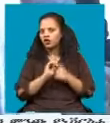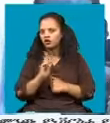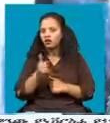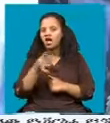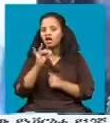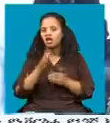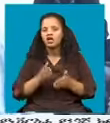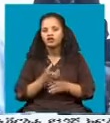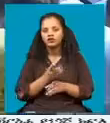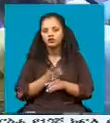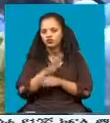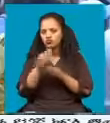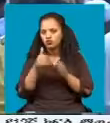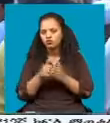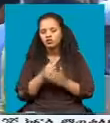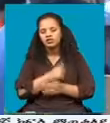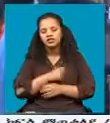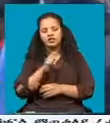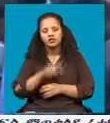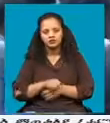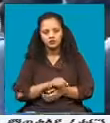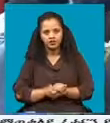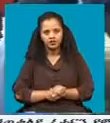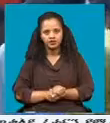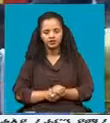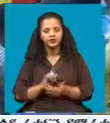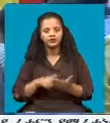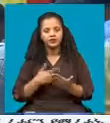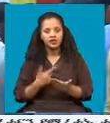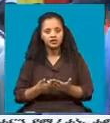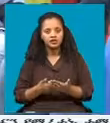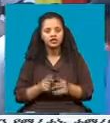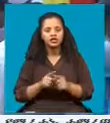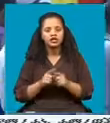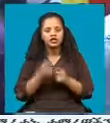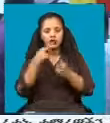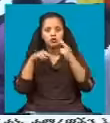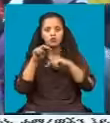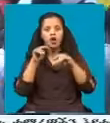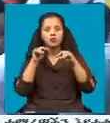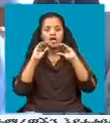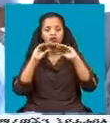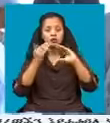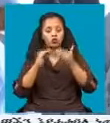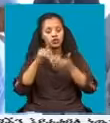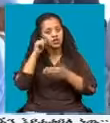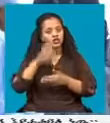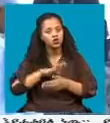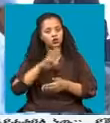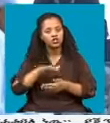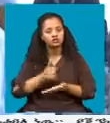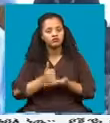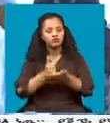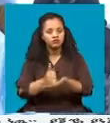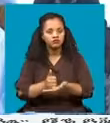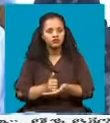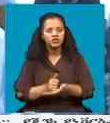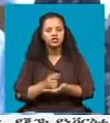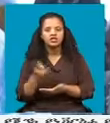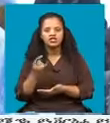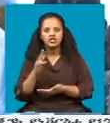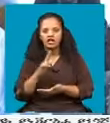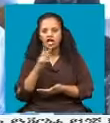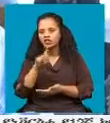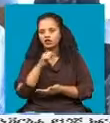አላህ ለፈጠረው ፍጡር ሁሉ መተዛዘን አለብን፣ ማዘን አለብን። ስለዚህ ነቢዩ መሐመድ እንዳስተማሩን ከሆነ የሰው ልጅ ስናግዝ ስንረዳ ዘር